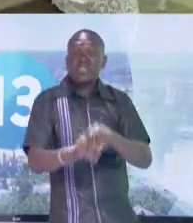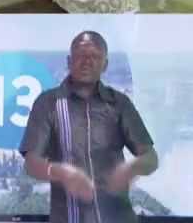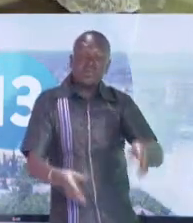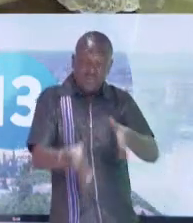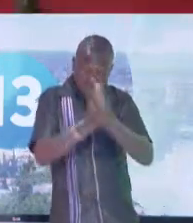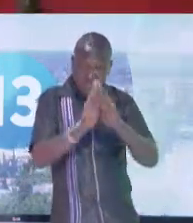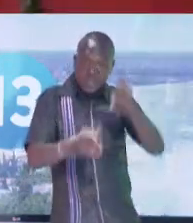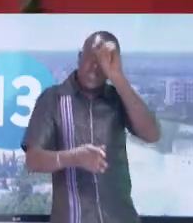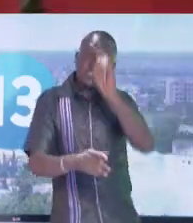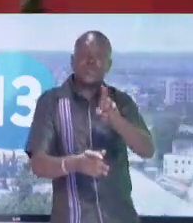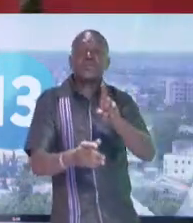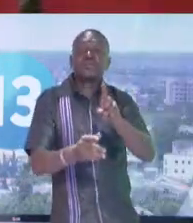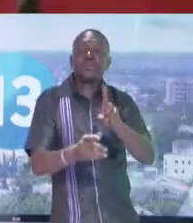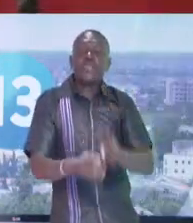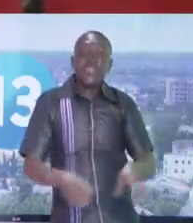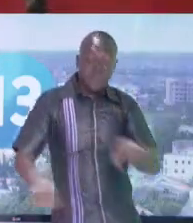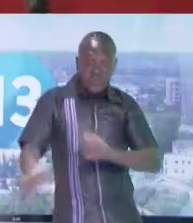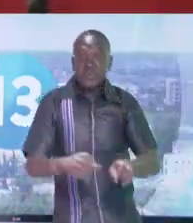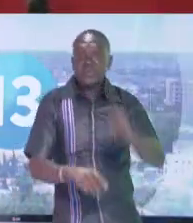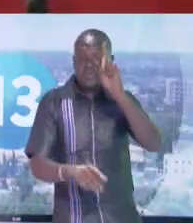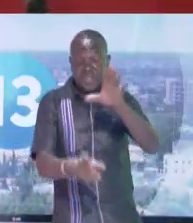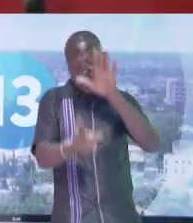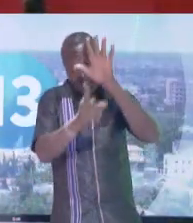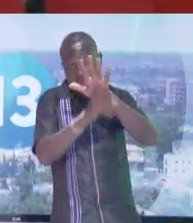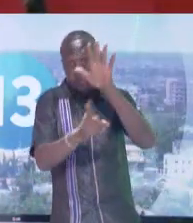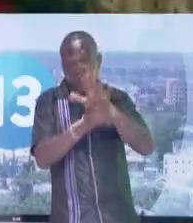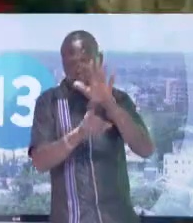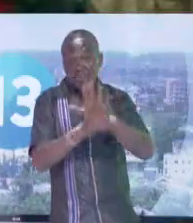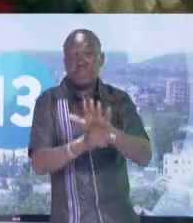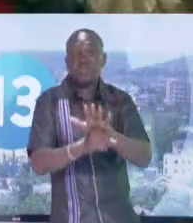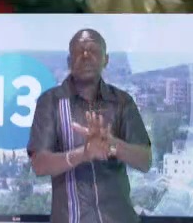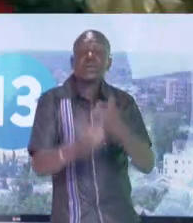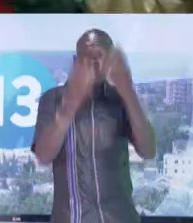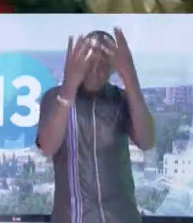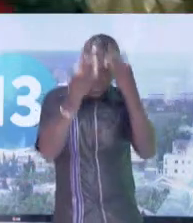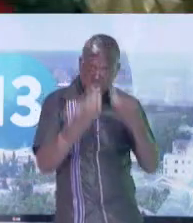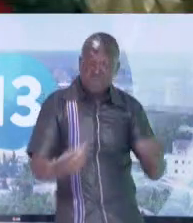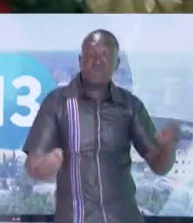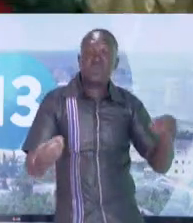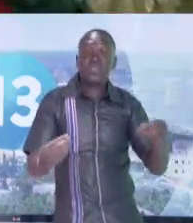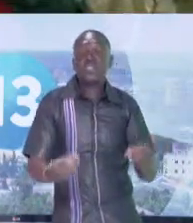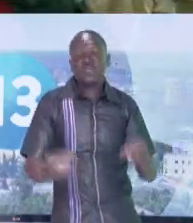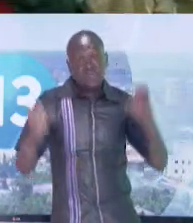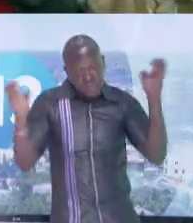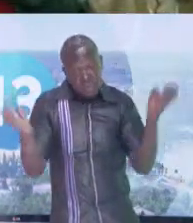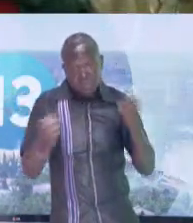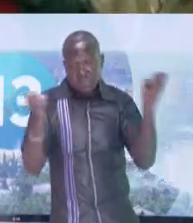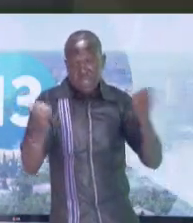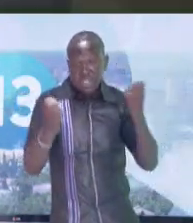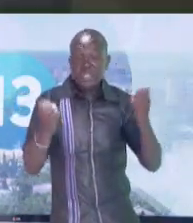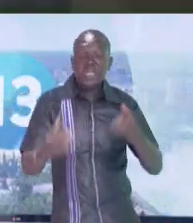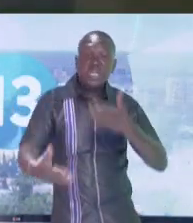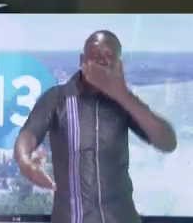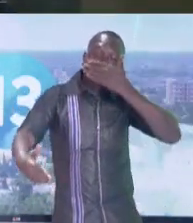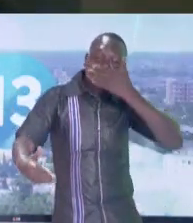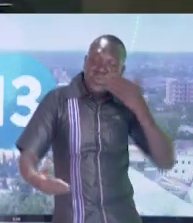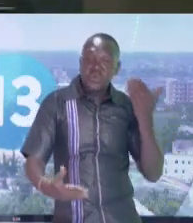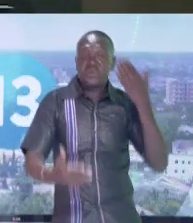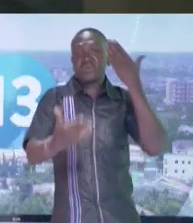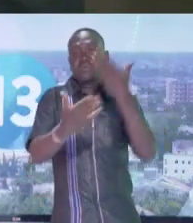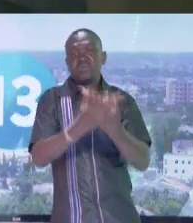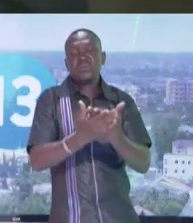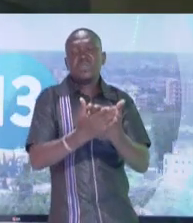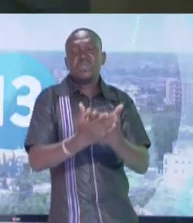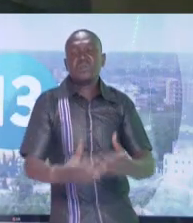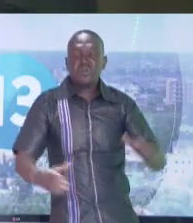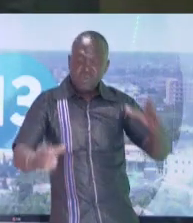questions, mais aussi de faire des suggestions ou propositions pour un pastoralisme plus maîtrisé. Et c'est un véritable pari gagné